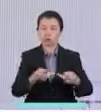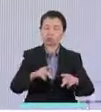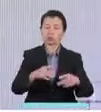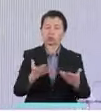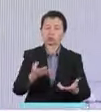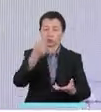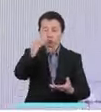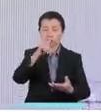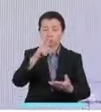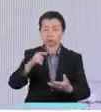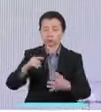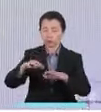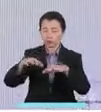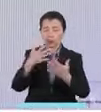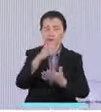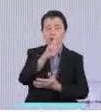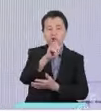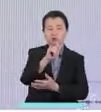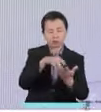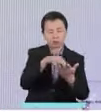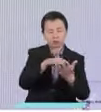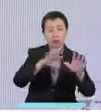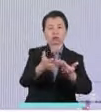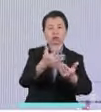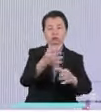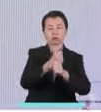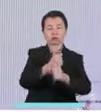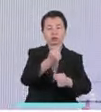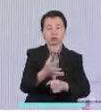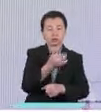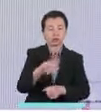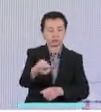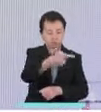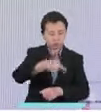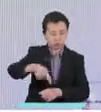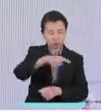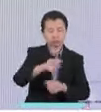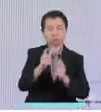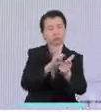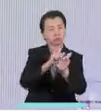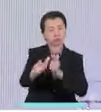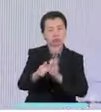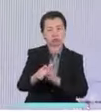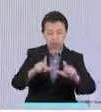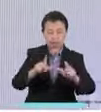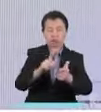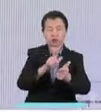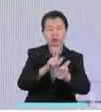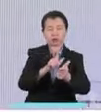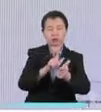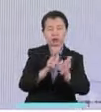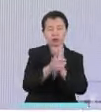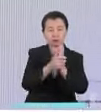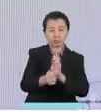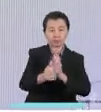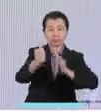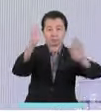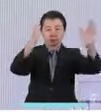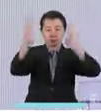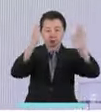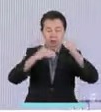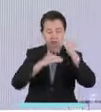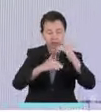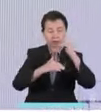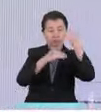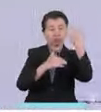potensi untuk lepasan Tibet adalah cukup tinggi. Malah mereka yang berkelulusan SKM di kebahagiaan Malaysia tahap